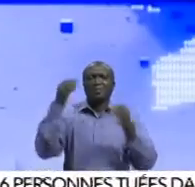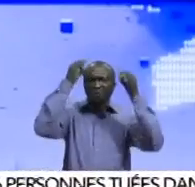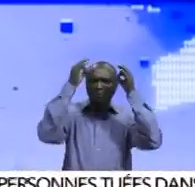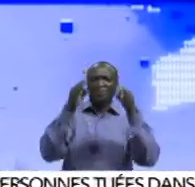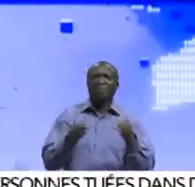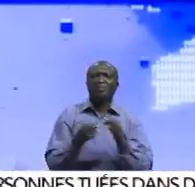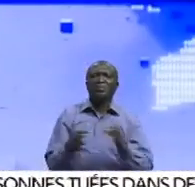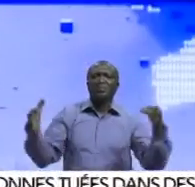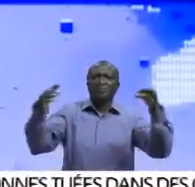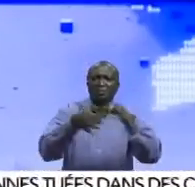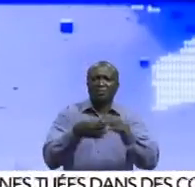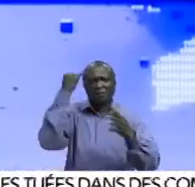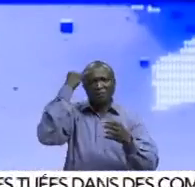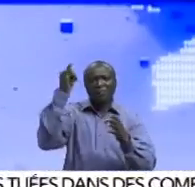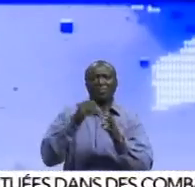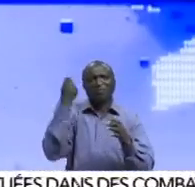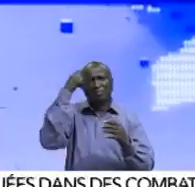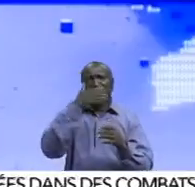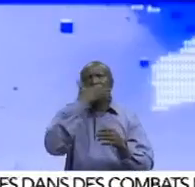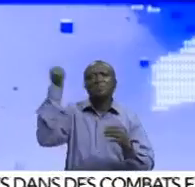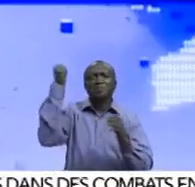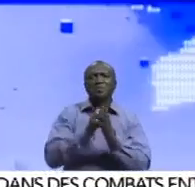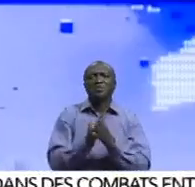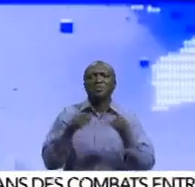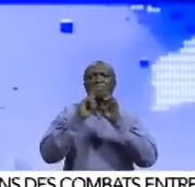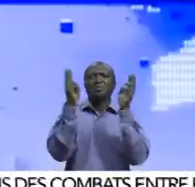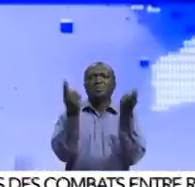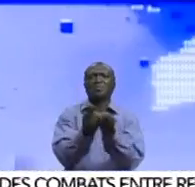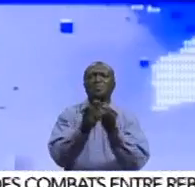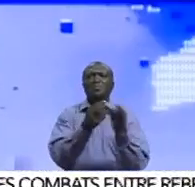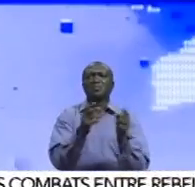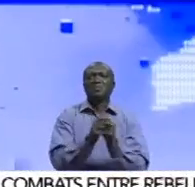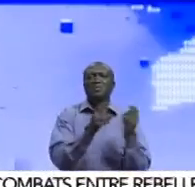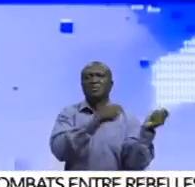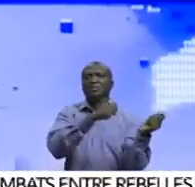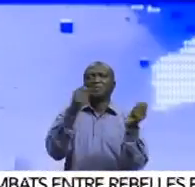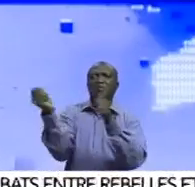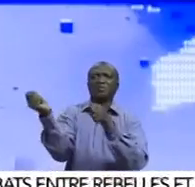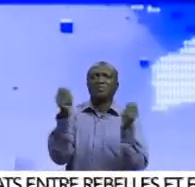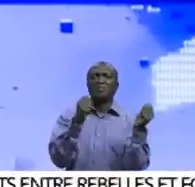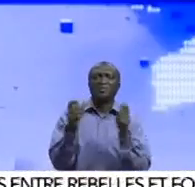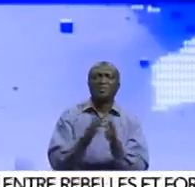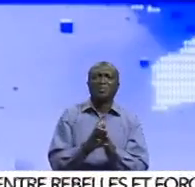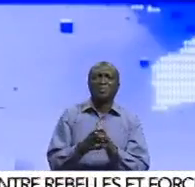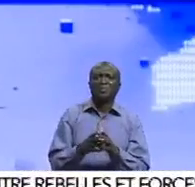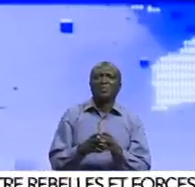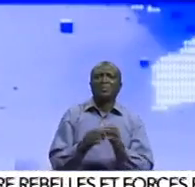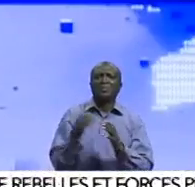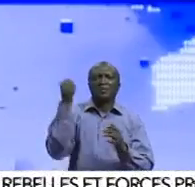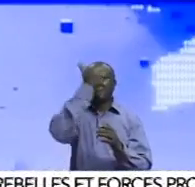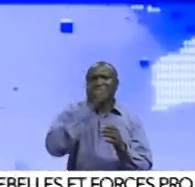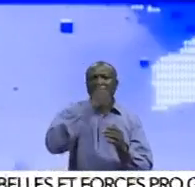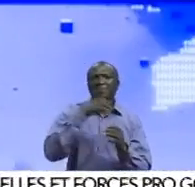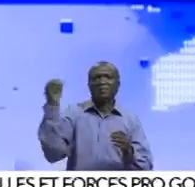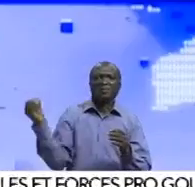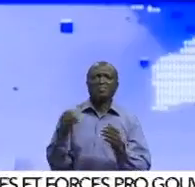concilier leurs idées pour une amélioration du réseau des transports selon eux les statistiques placent l'Afrique de l'Ouest comme la zone qui est le plus faible